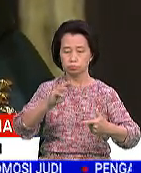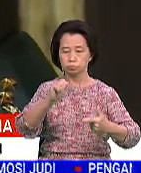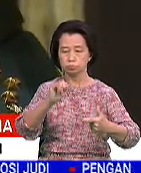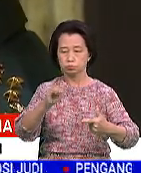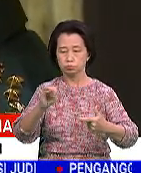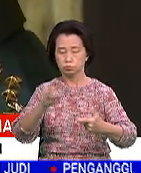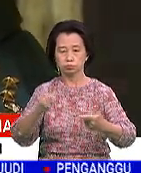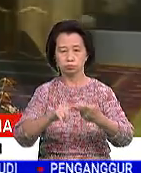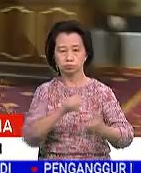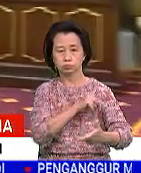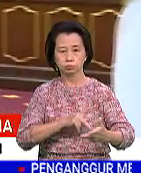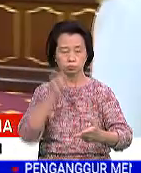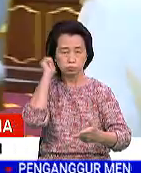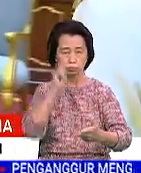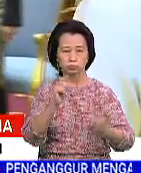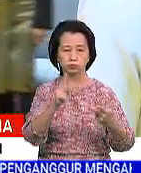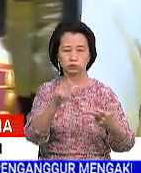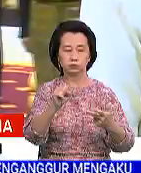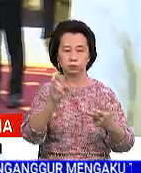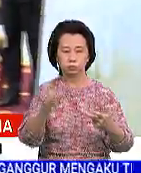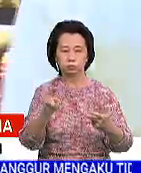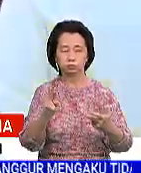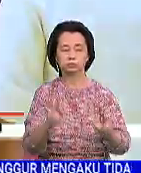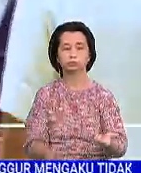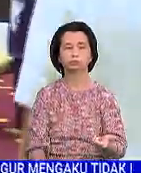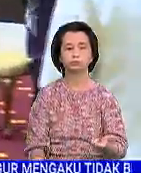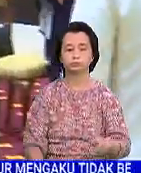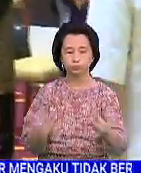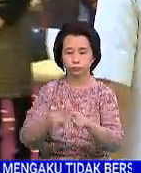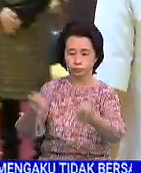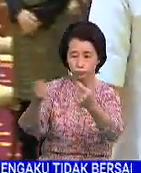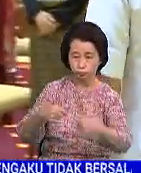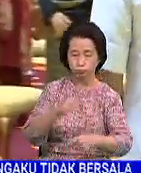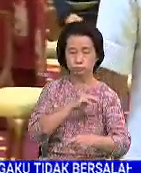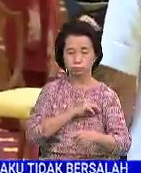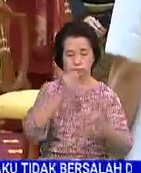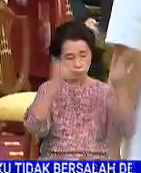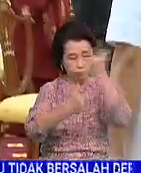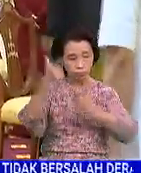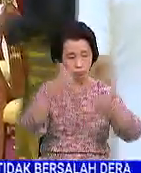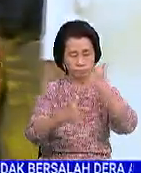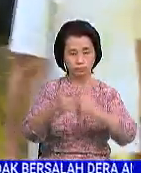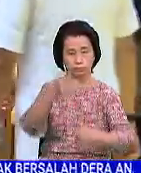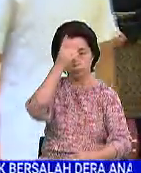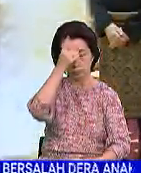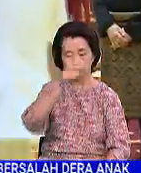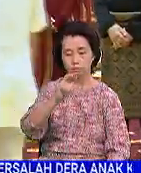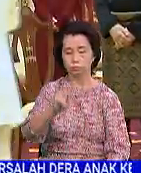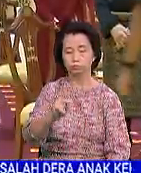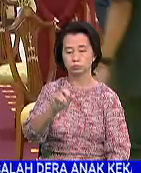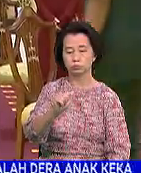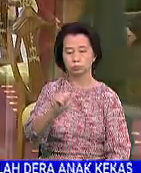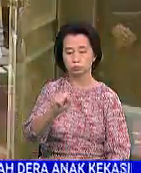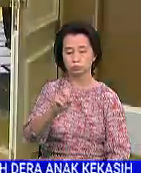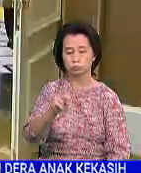Mat dan Ketua Setiausaha Negara Tan Sri Muhammad Zuki Ali. Turut hadir Menteri Pelancongan, Seni dan Budaya Datuk Seri Nancy